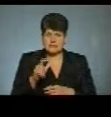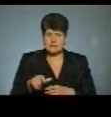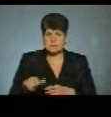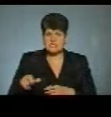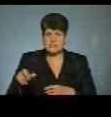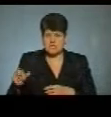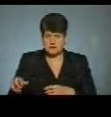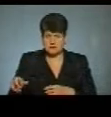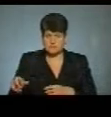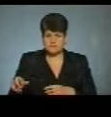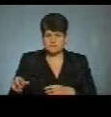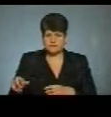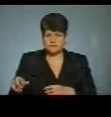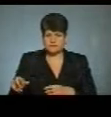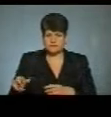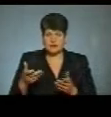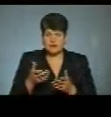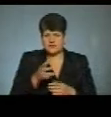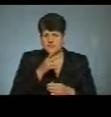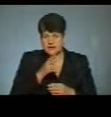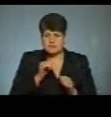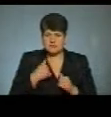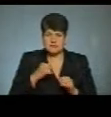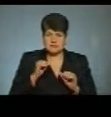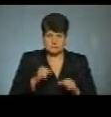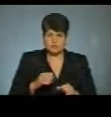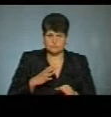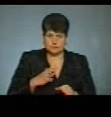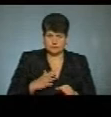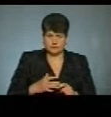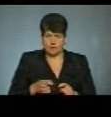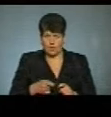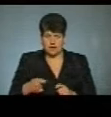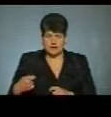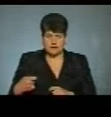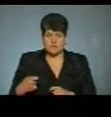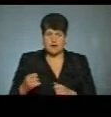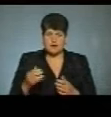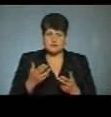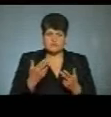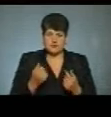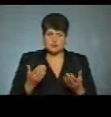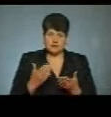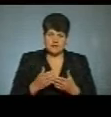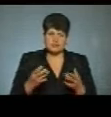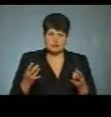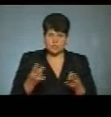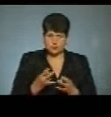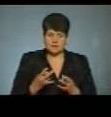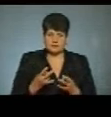пацієнтів, то якийсь час ми зможемо протриматися, але, звичайно, є необхідність і